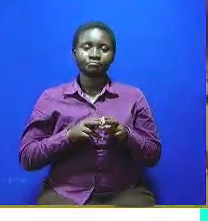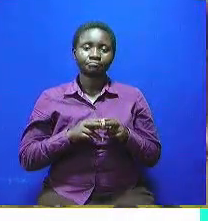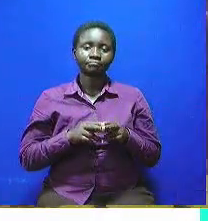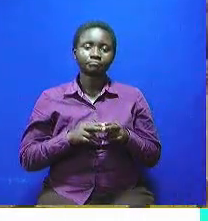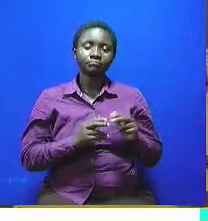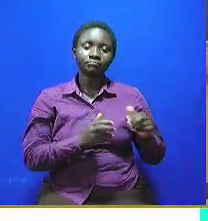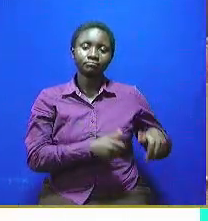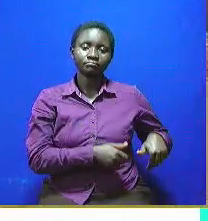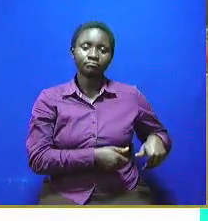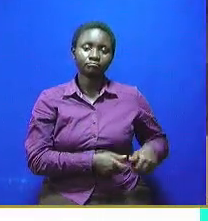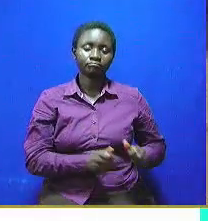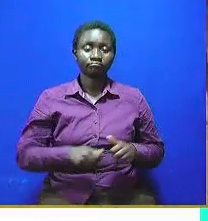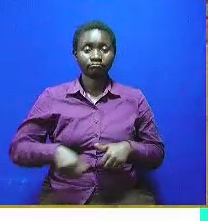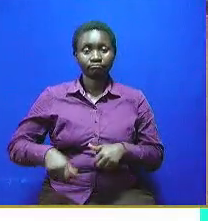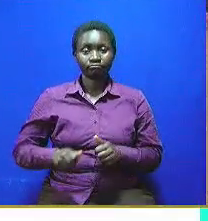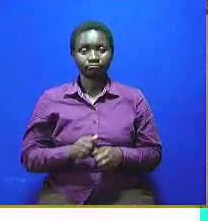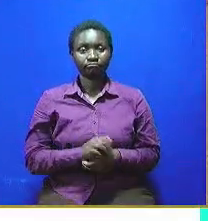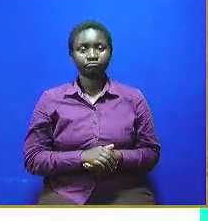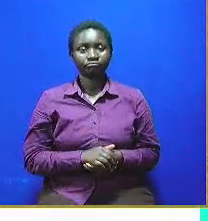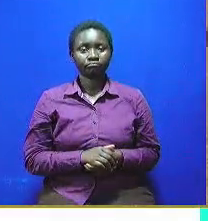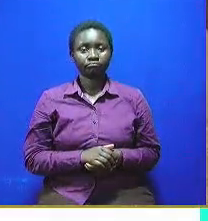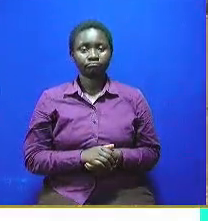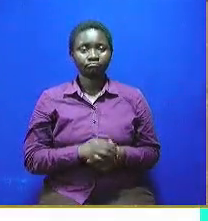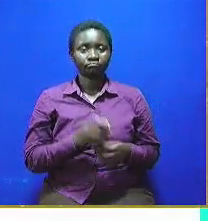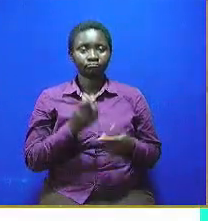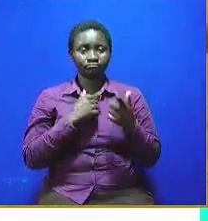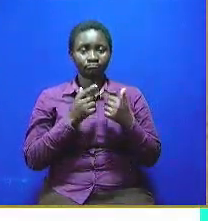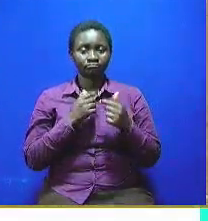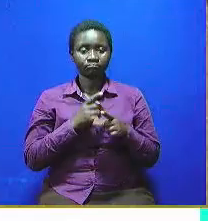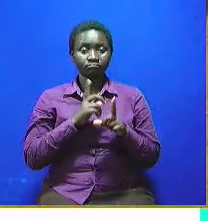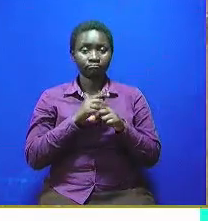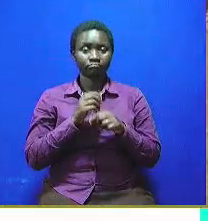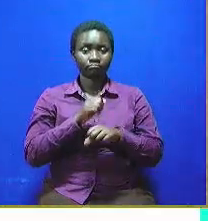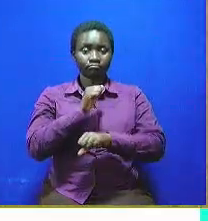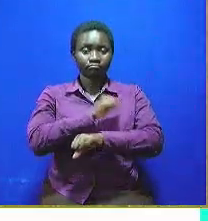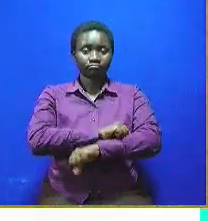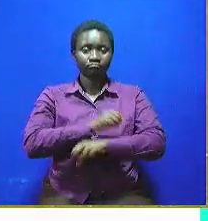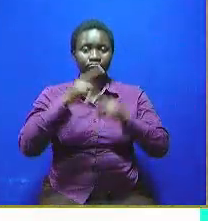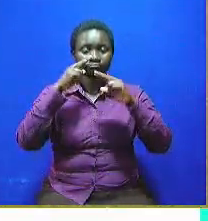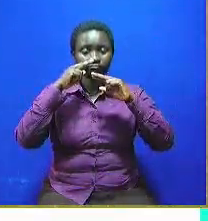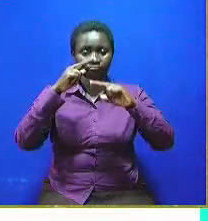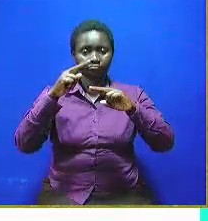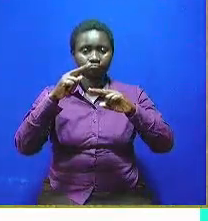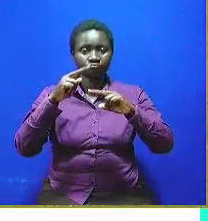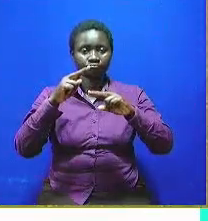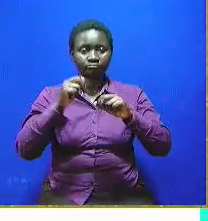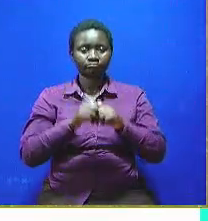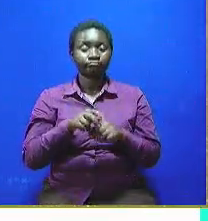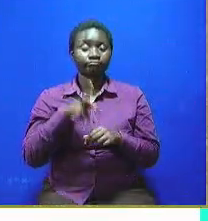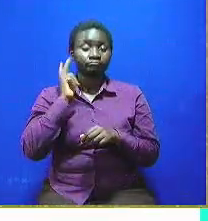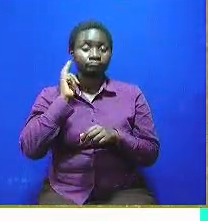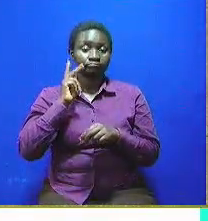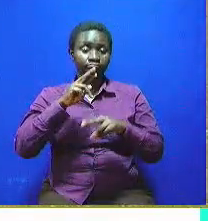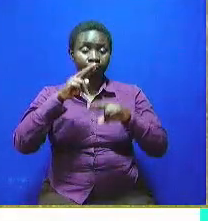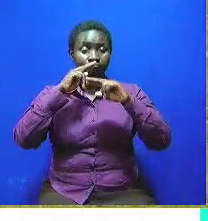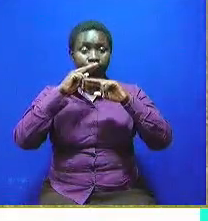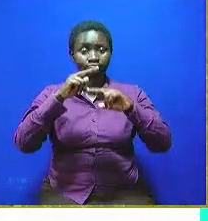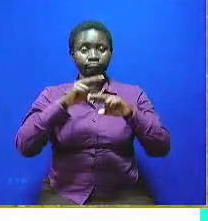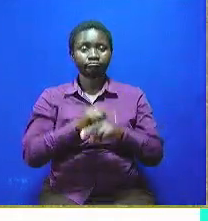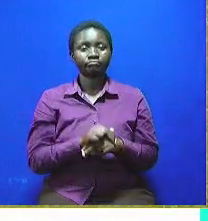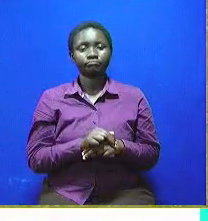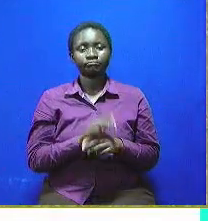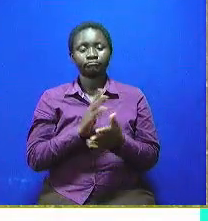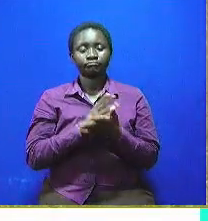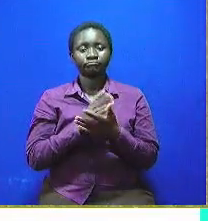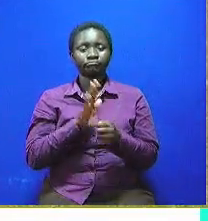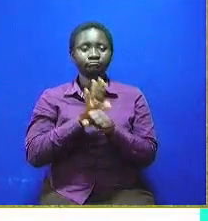soli 15 kere nse muase chiskuru au gati ya beskuru ya nyabigena boys eskuru ya Kisii school eskuru gatiye chine gatiye